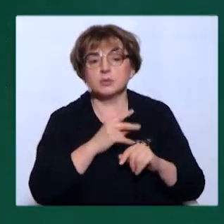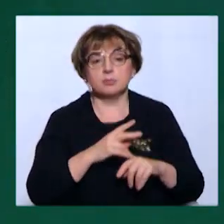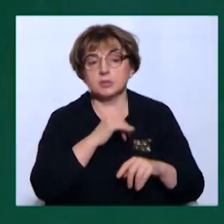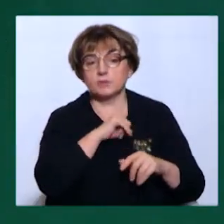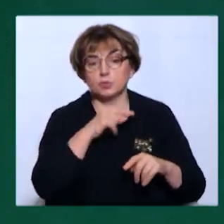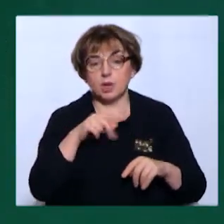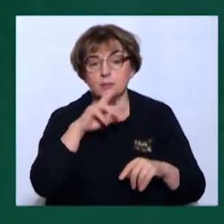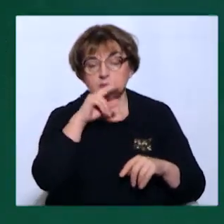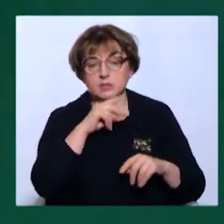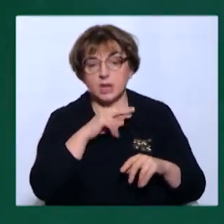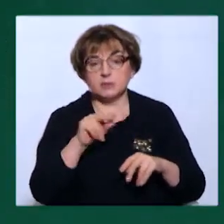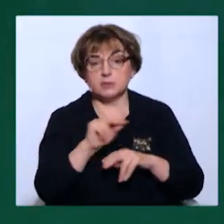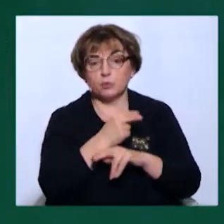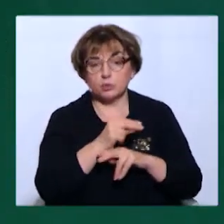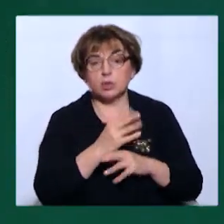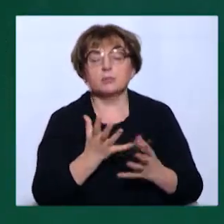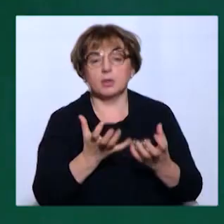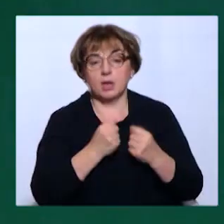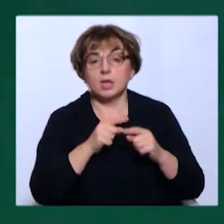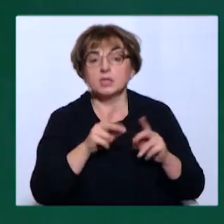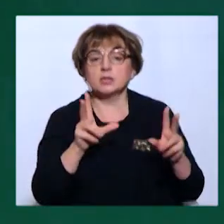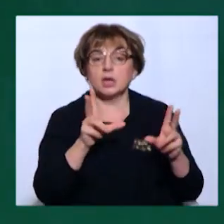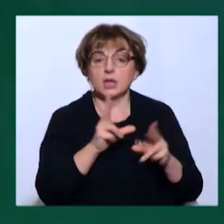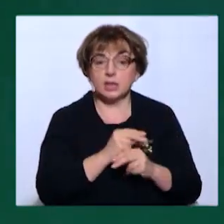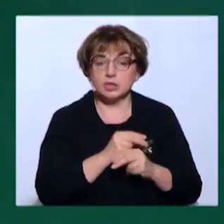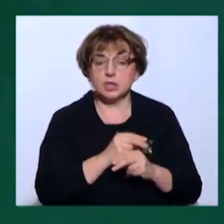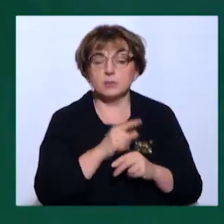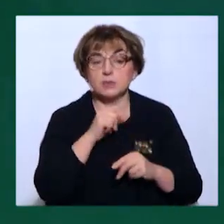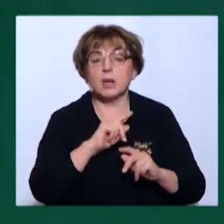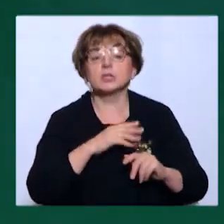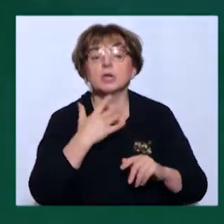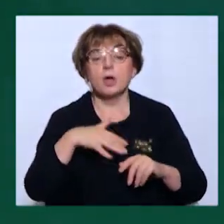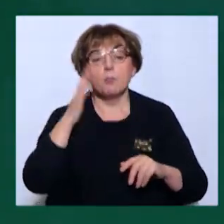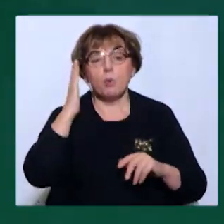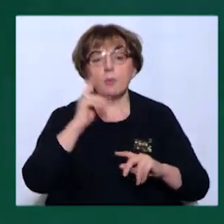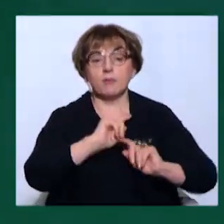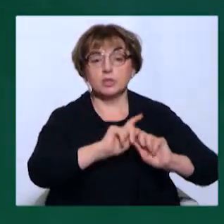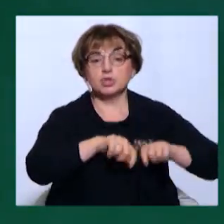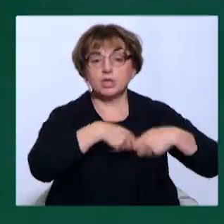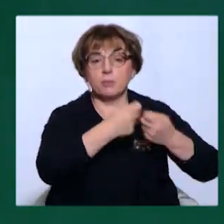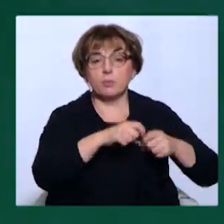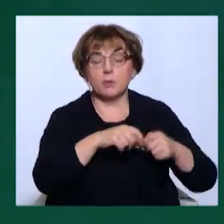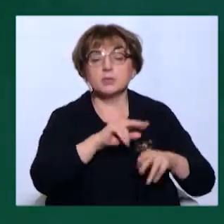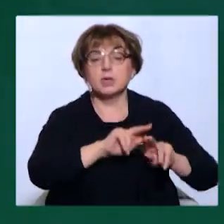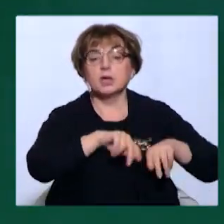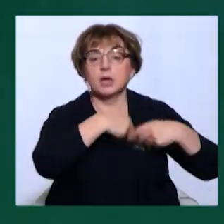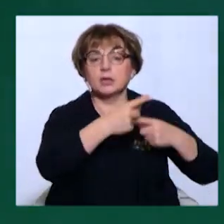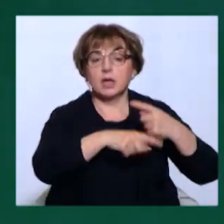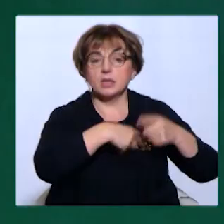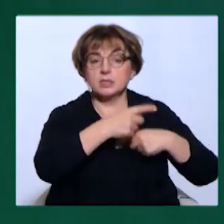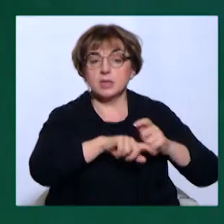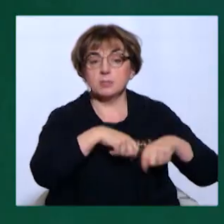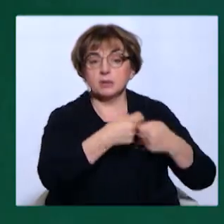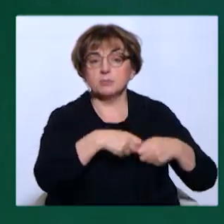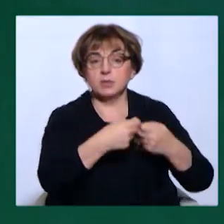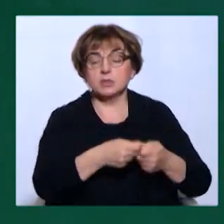პრეპარატის მოქმედებას, მაშინ ის გადარჩება და მათი შთამომავლობაშიც ეს ნიშანთვისებები გადაეცემა